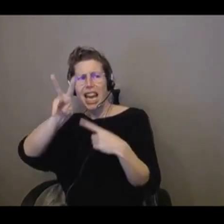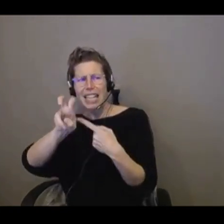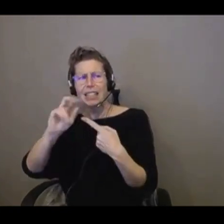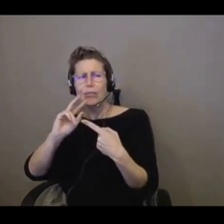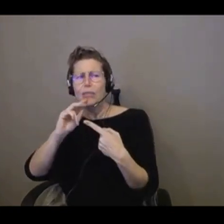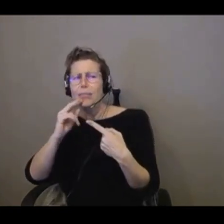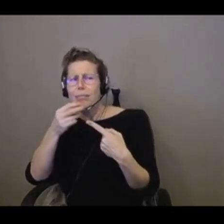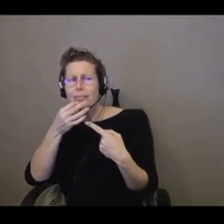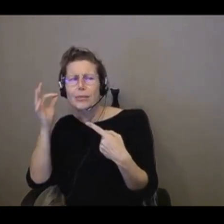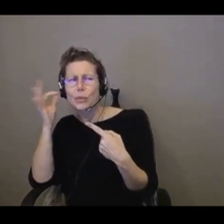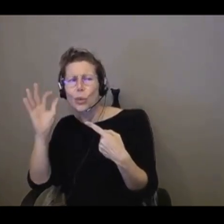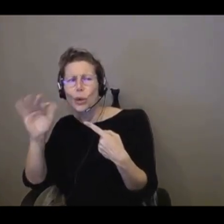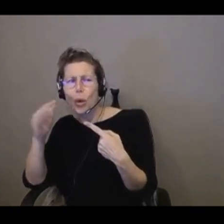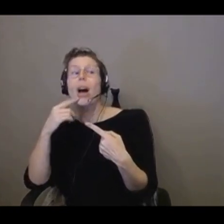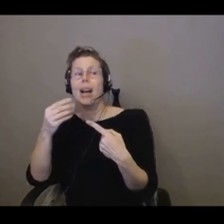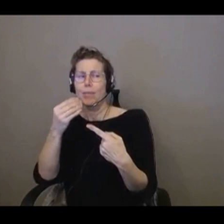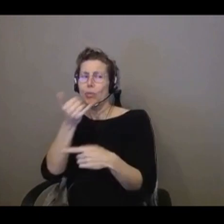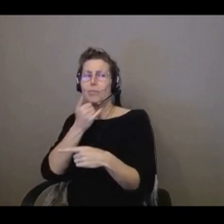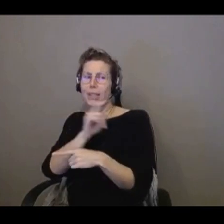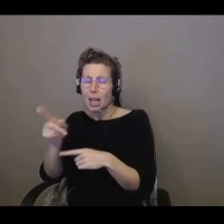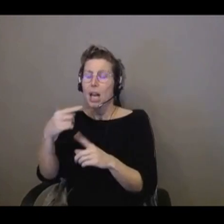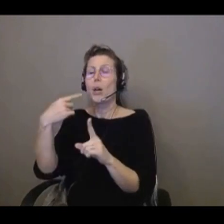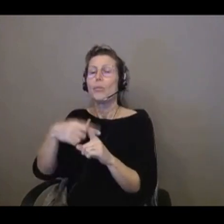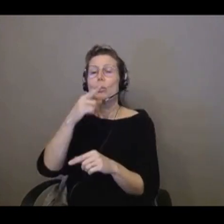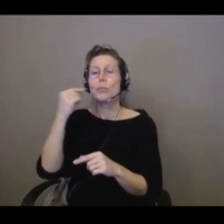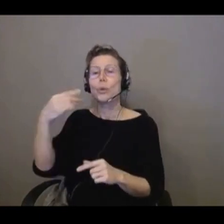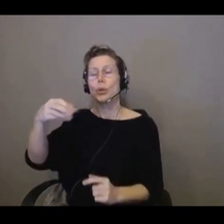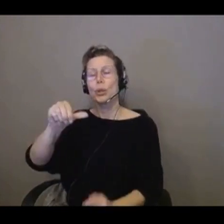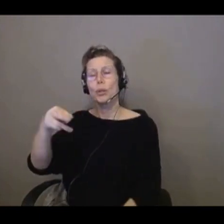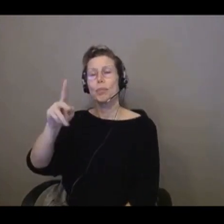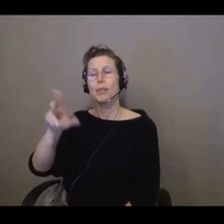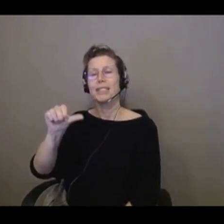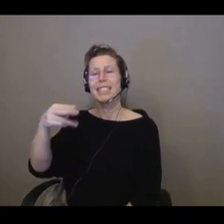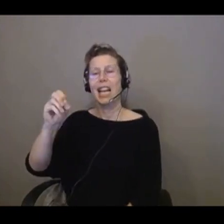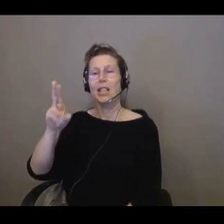service aux clients Air France. Et puis Alberto Manzanore, responsable d'opportunité France chez Renfe. Et puis